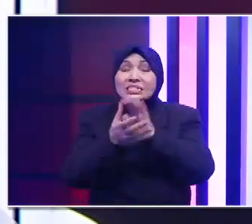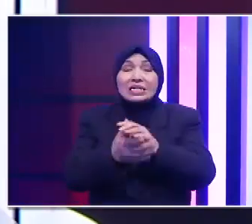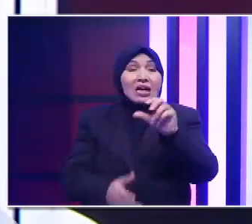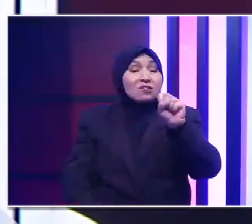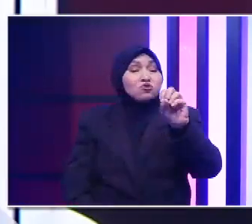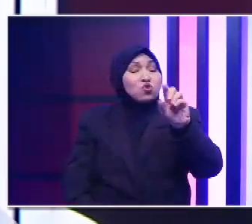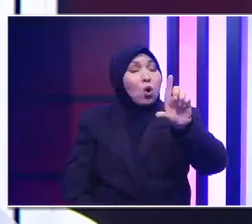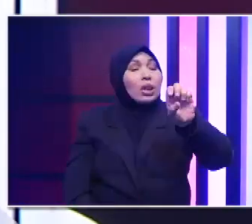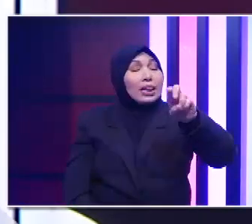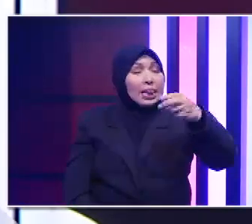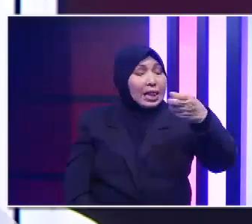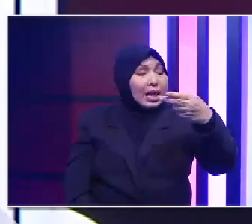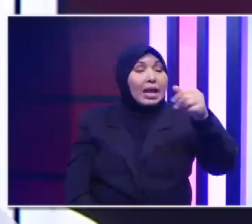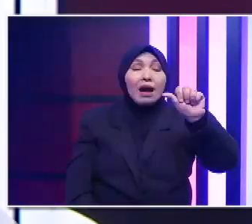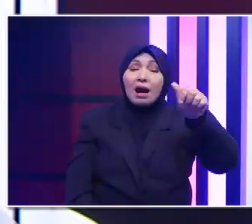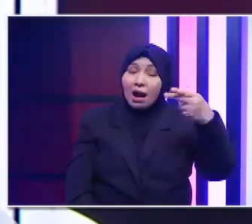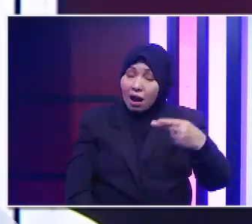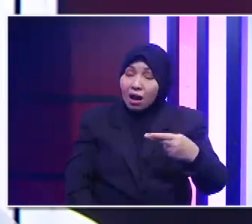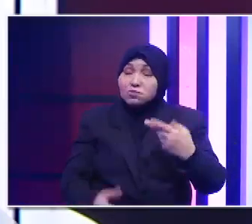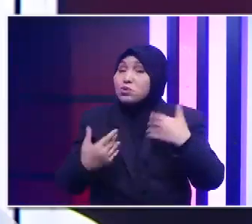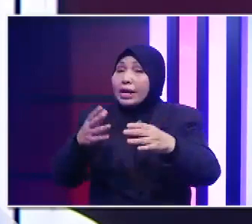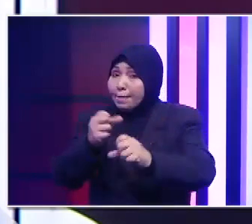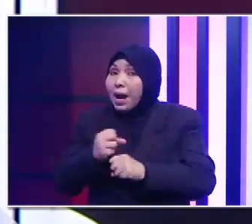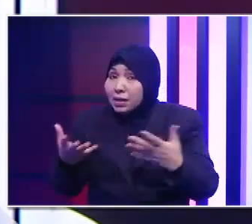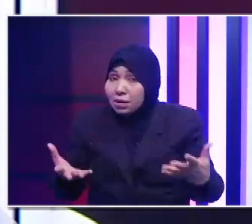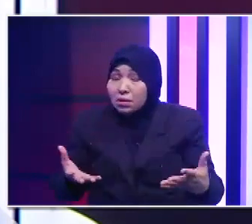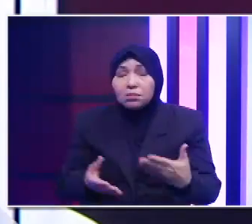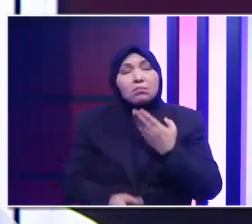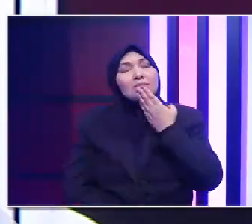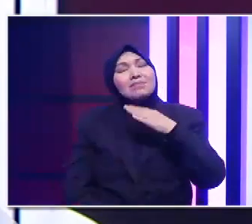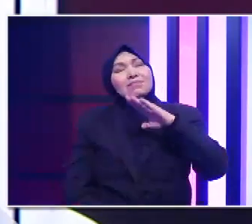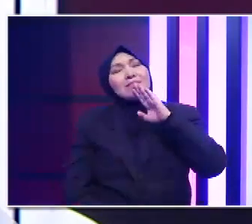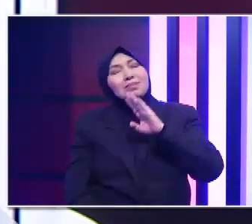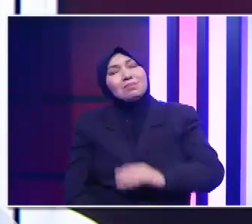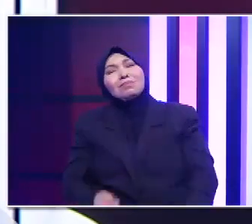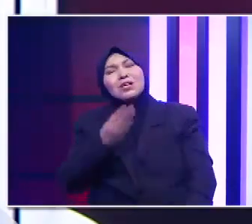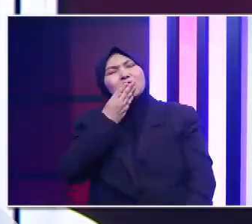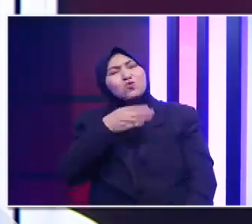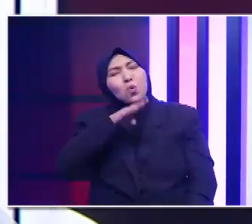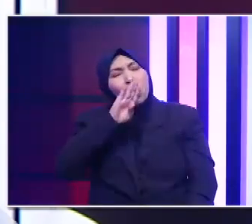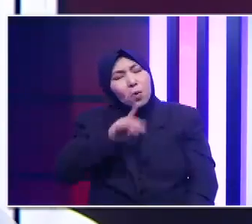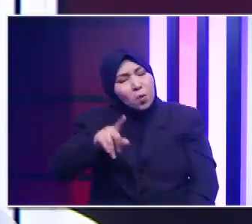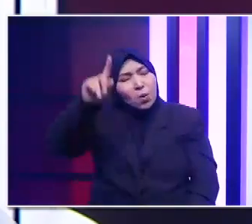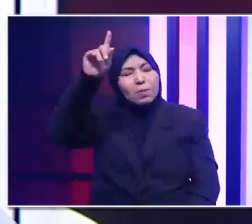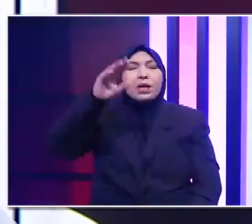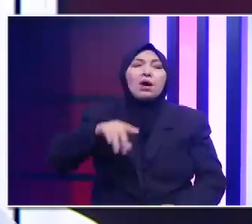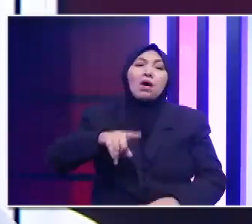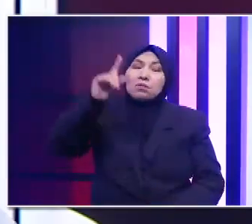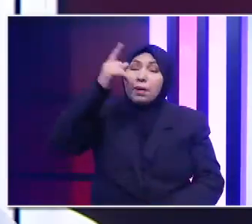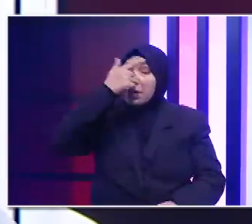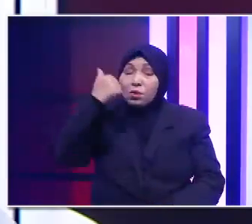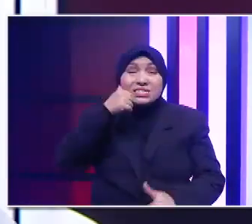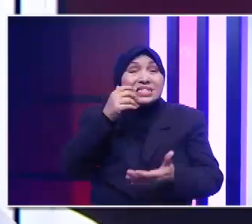Ratu Anto sudah memiliki istri yang shalihah make Bersyukurlah pada Allah Subhanahu Wa Ta'ala karena istri yang shalihah akan